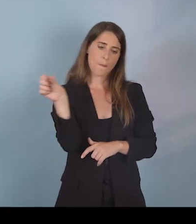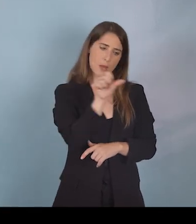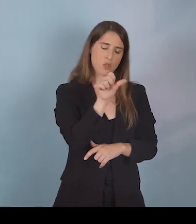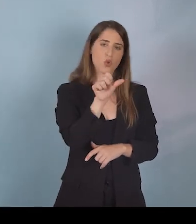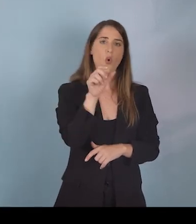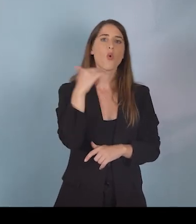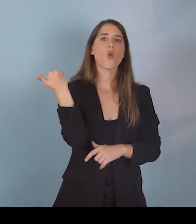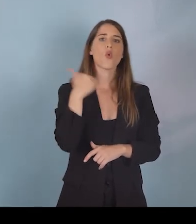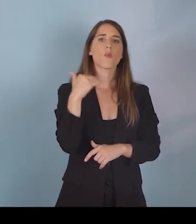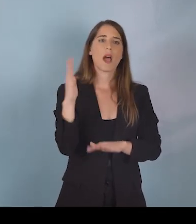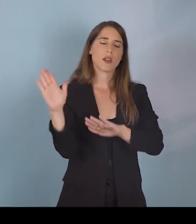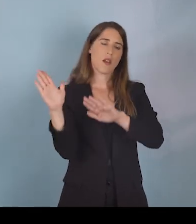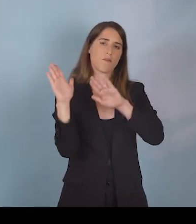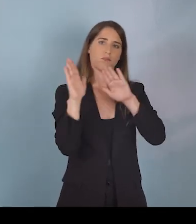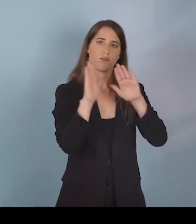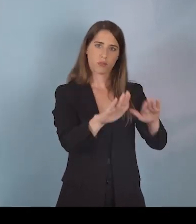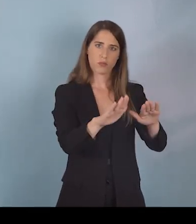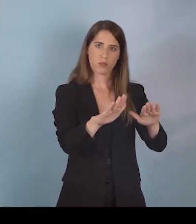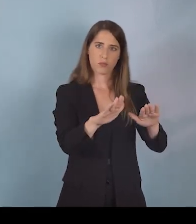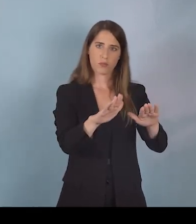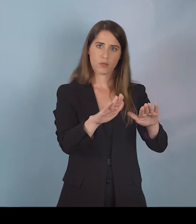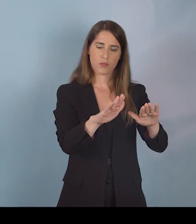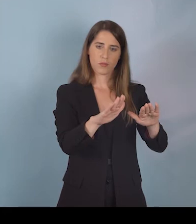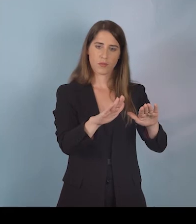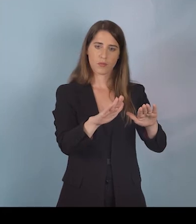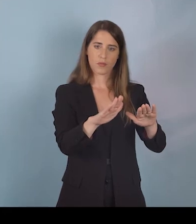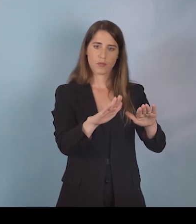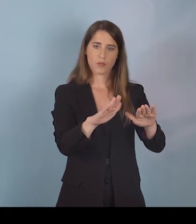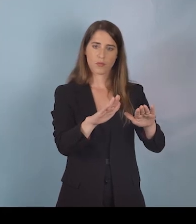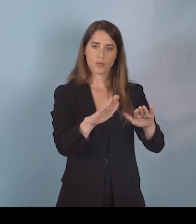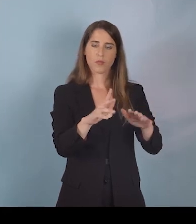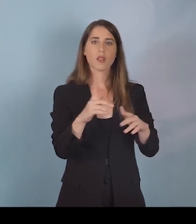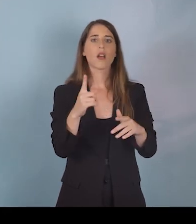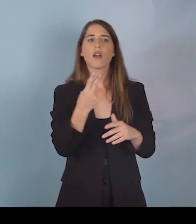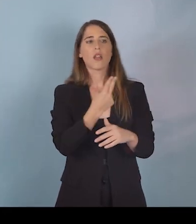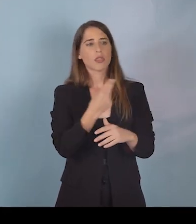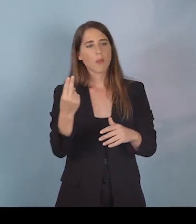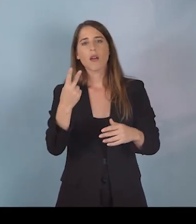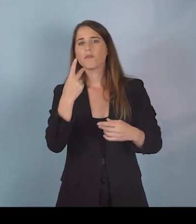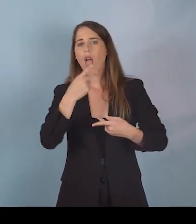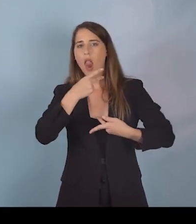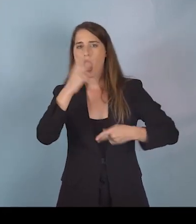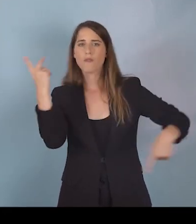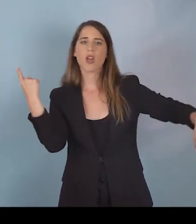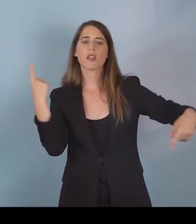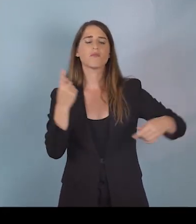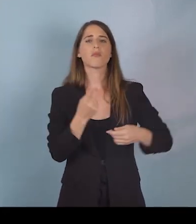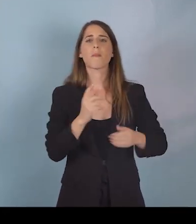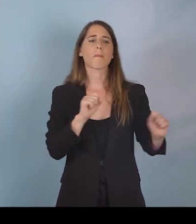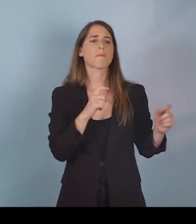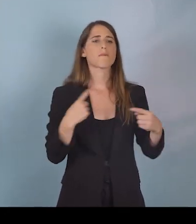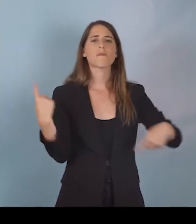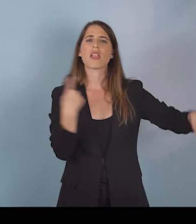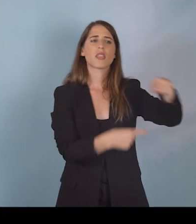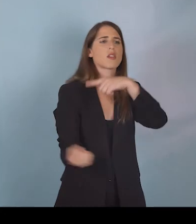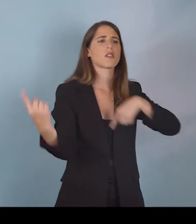επέστρεψαν πίσω στη Ρουμανία. Βάσει του Ευρωπαϊκού Δικαίου, ένα παράγωγο δικαίωμα